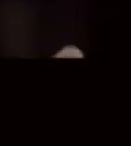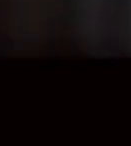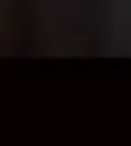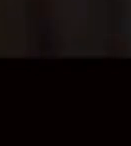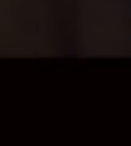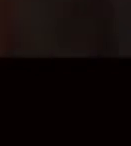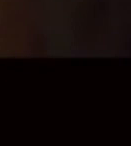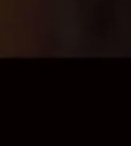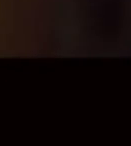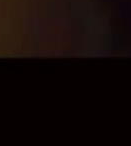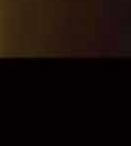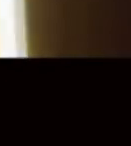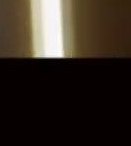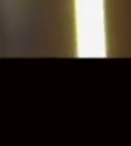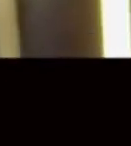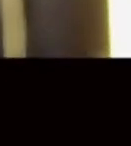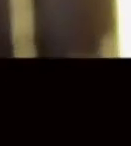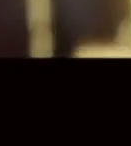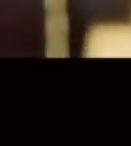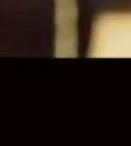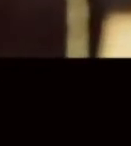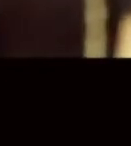Oh, kita pasti bisa.